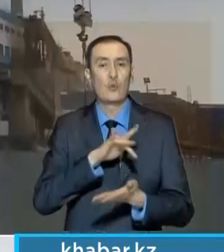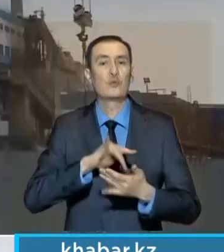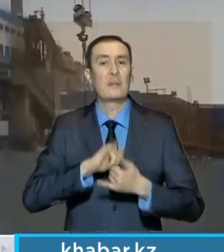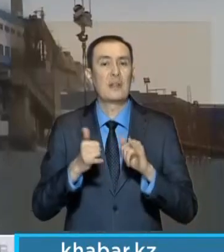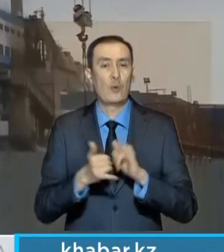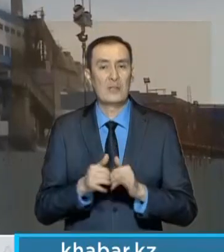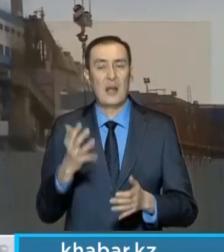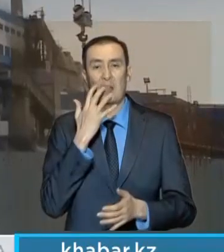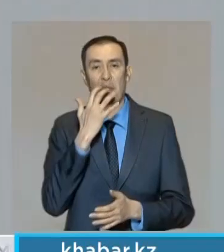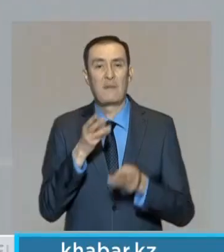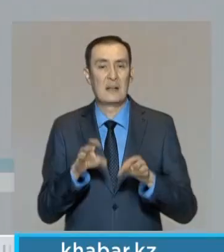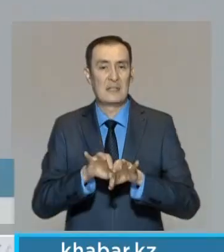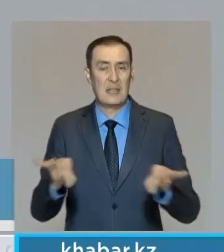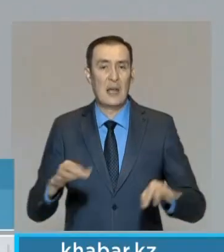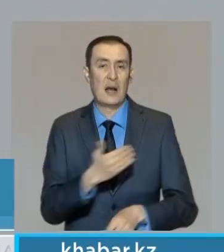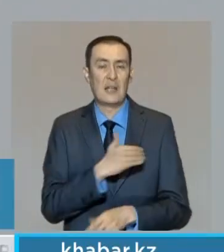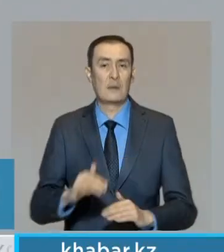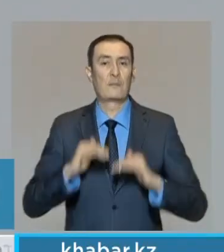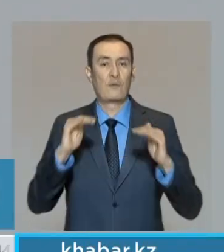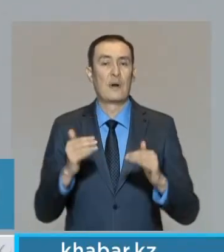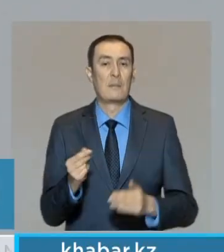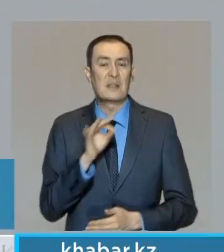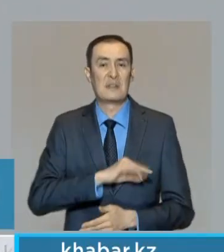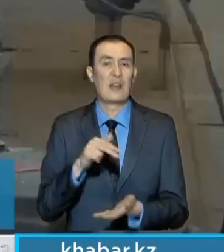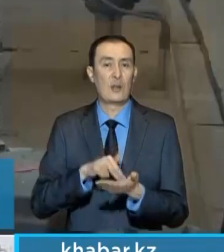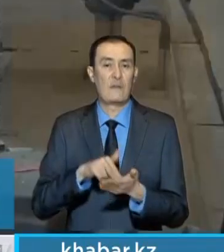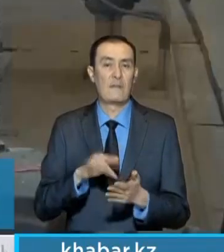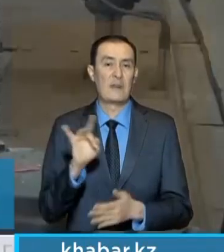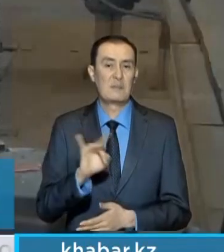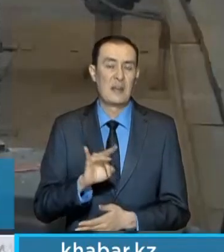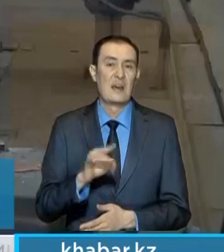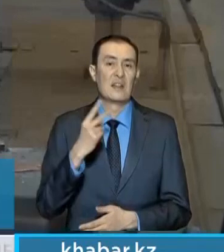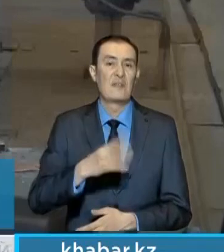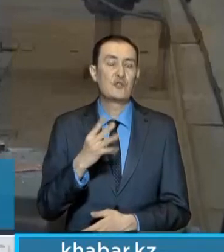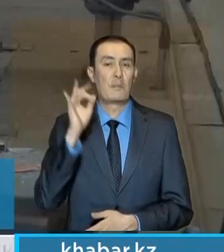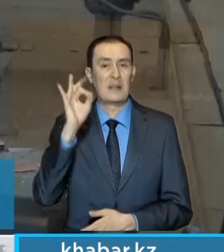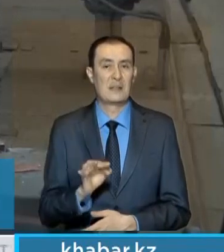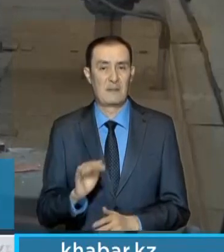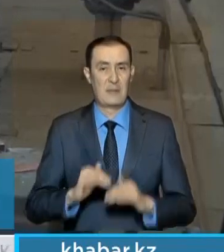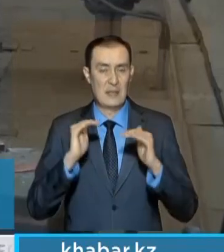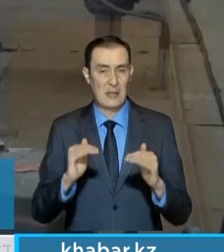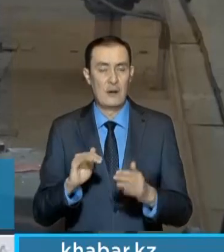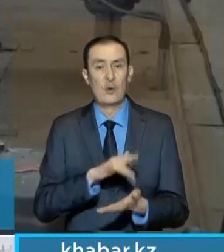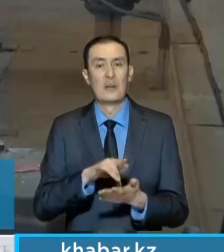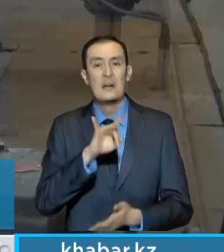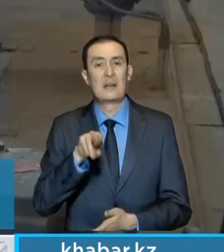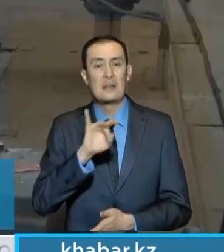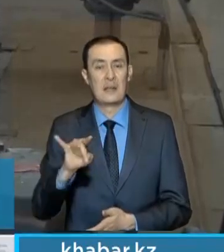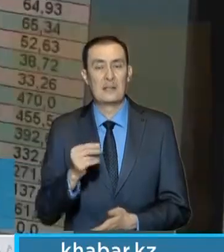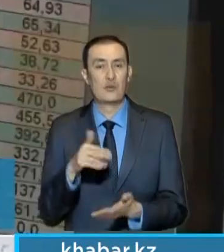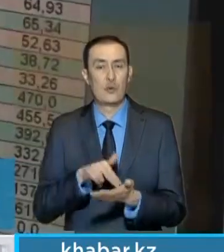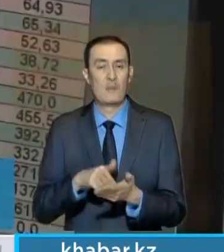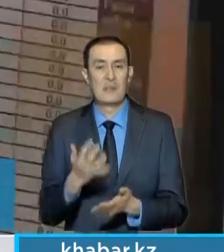каменногорски тепловых сетей рассчитывают на рост потребительских тарифов в пределах 24% в ридере расценки за